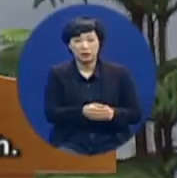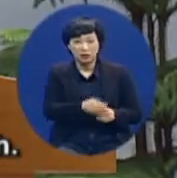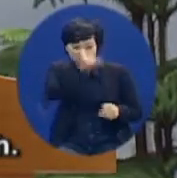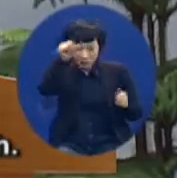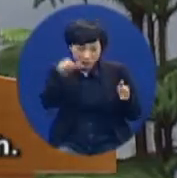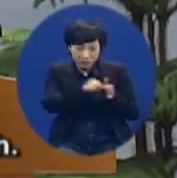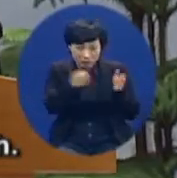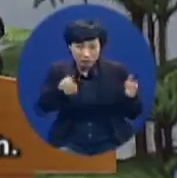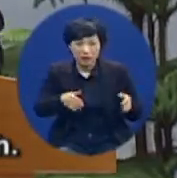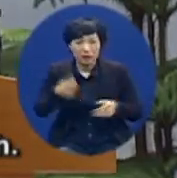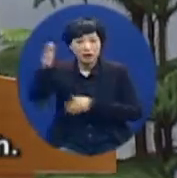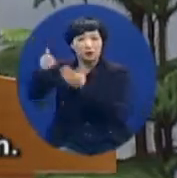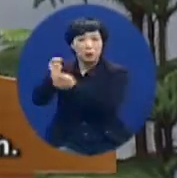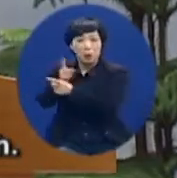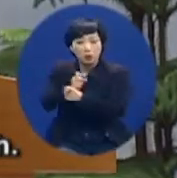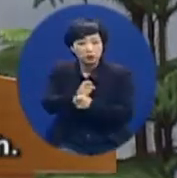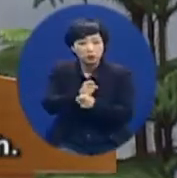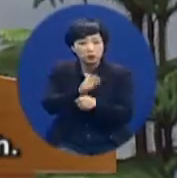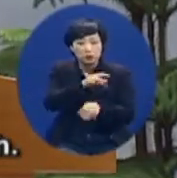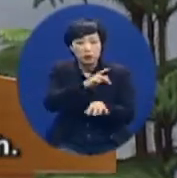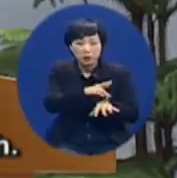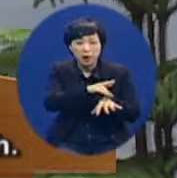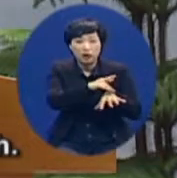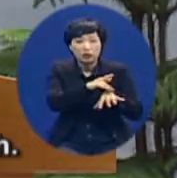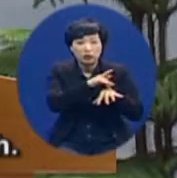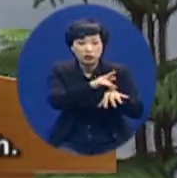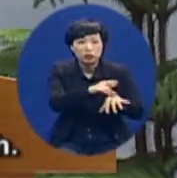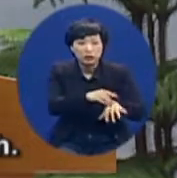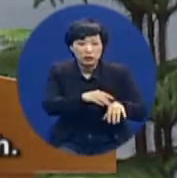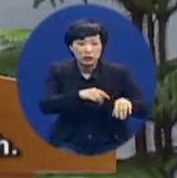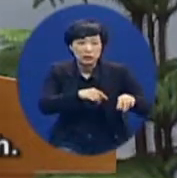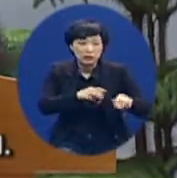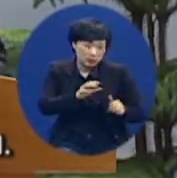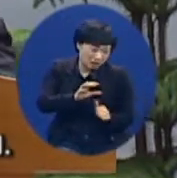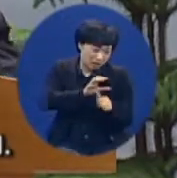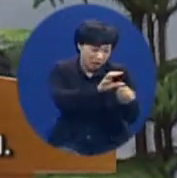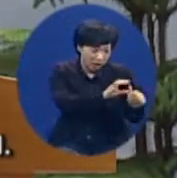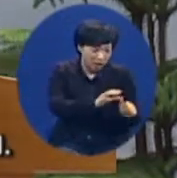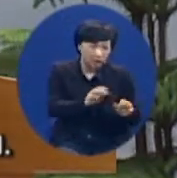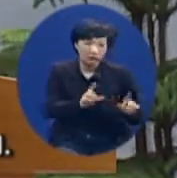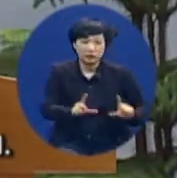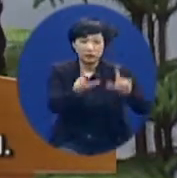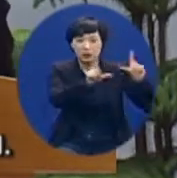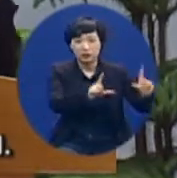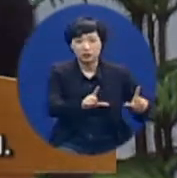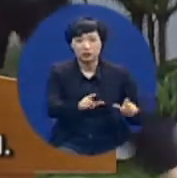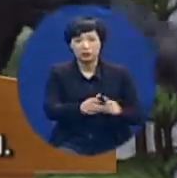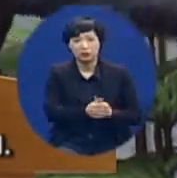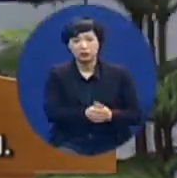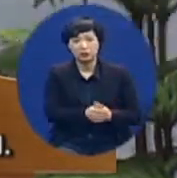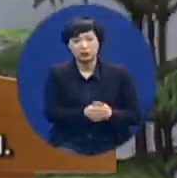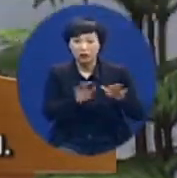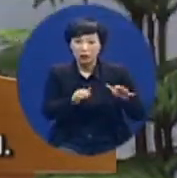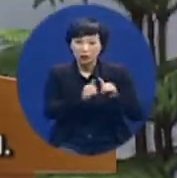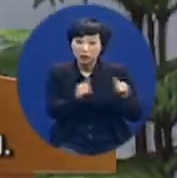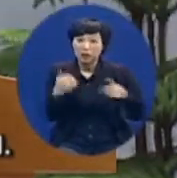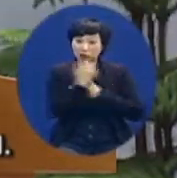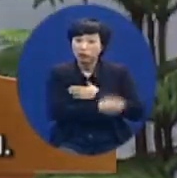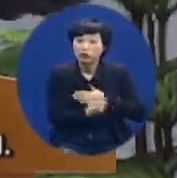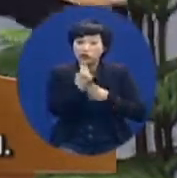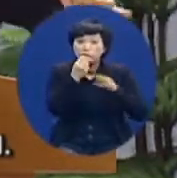일평생 하나님 원수인 마귀 사단 귀신의 지배 아래 살다가 인간이 육체를